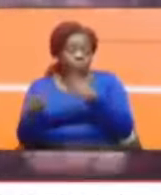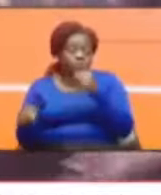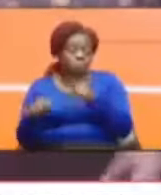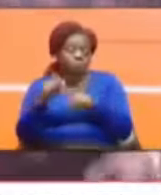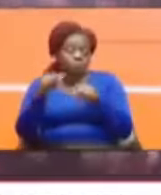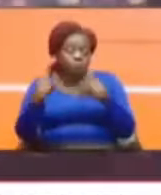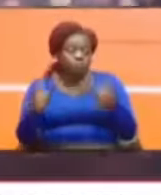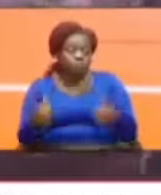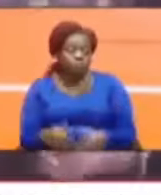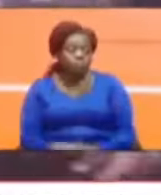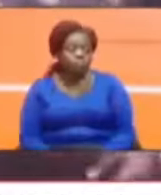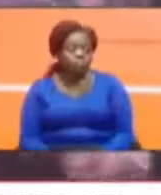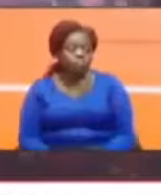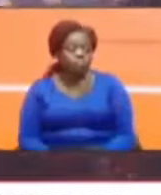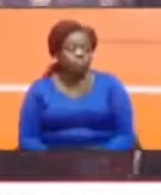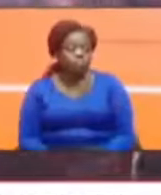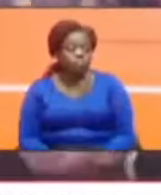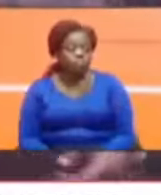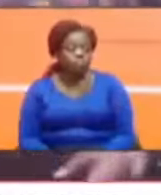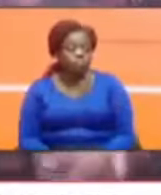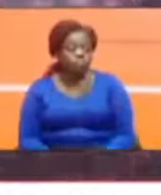waggulu.